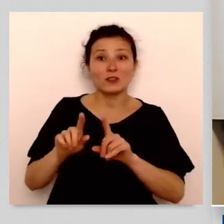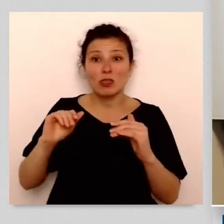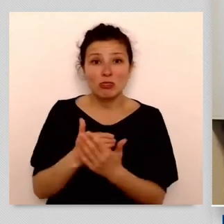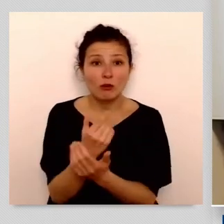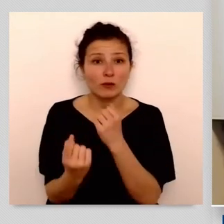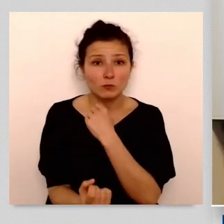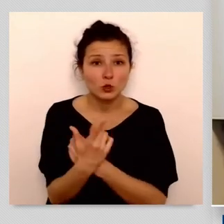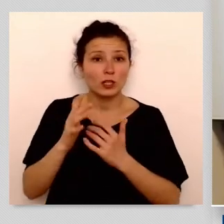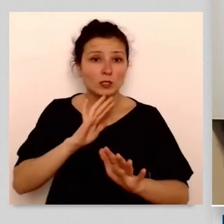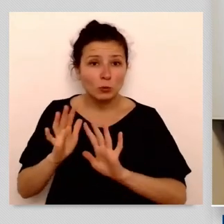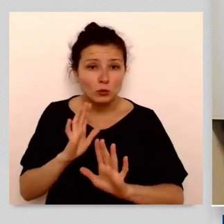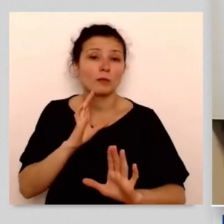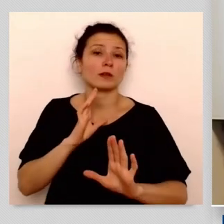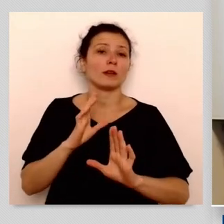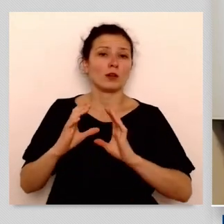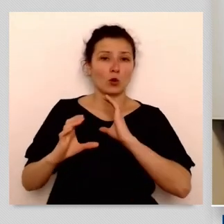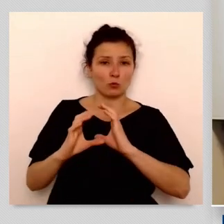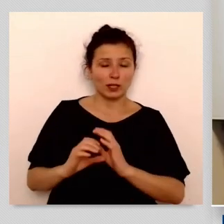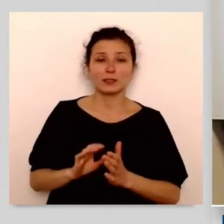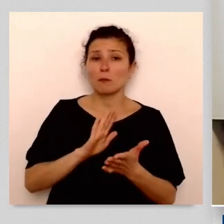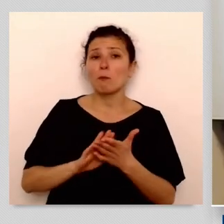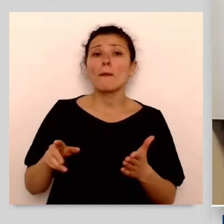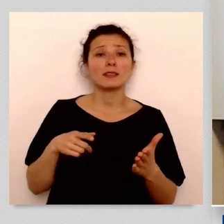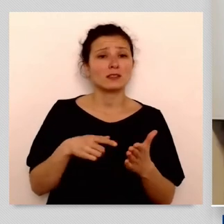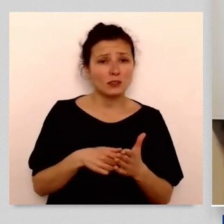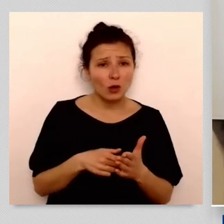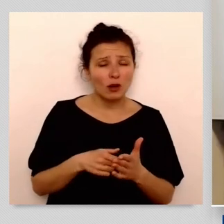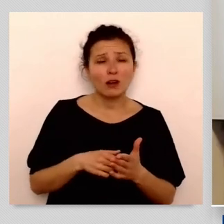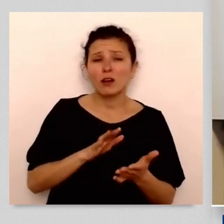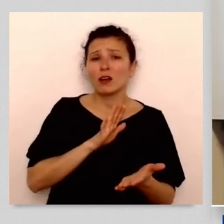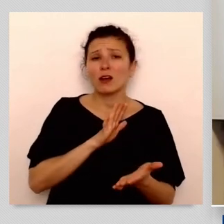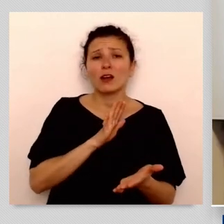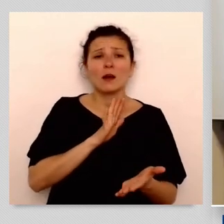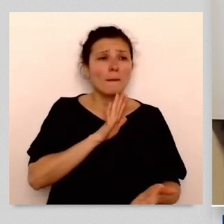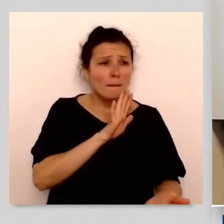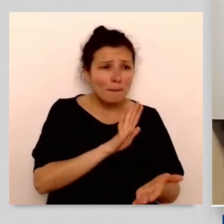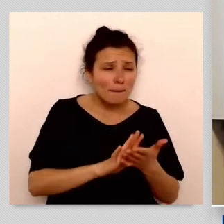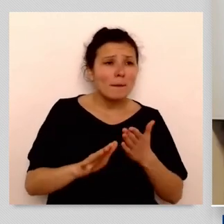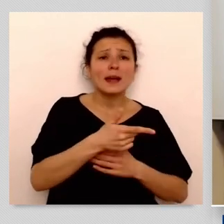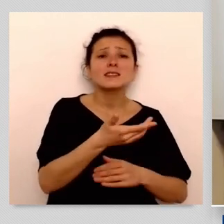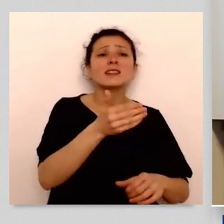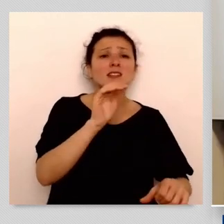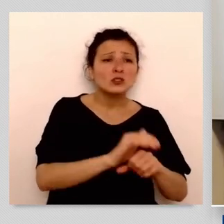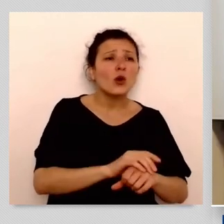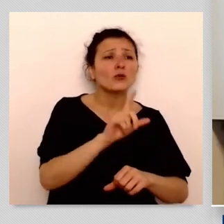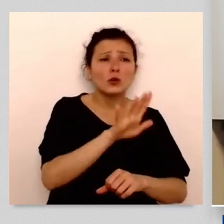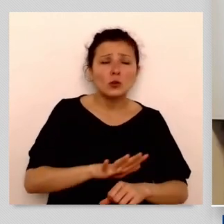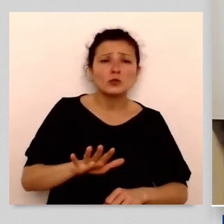nowe kanały komunikacji. Bo bez takiego dużego mandatu społecznego dla tych partii